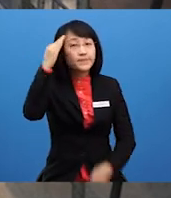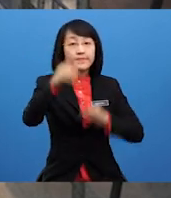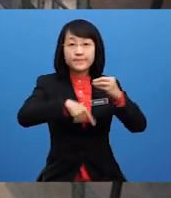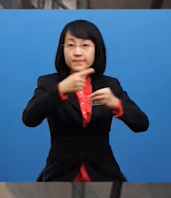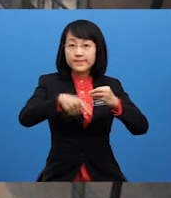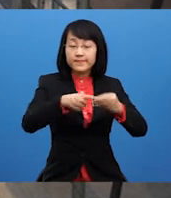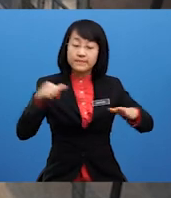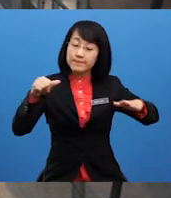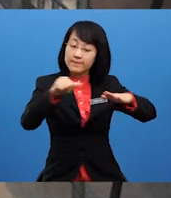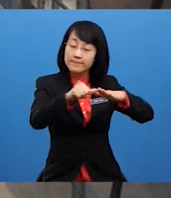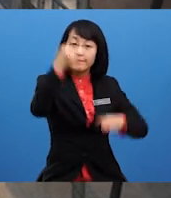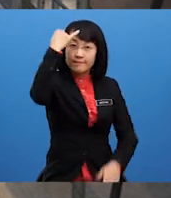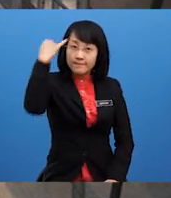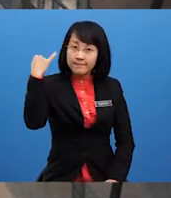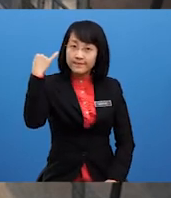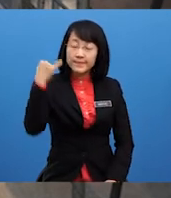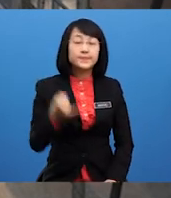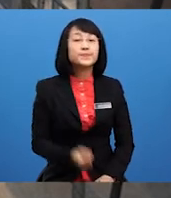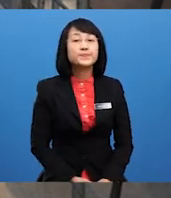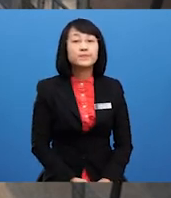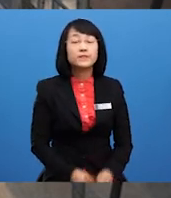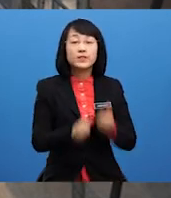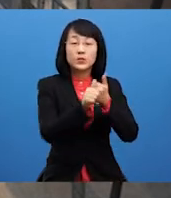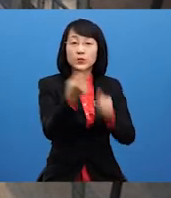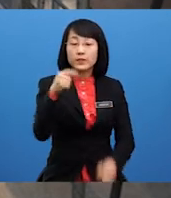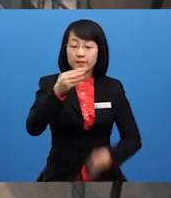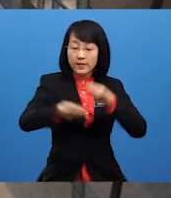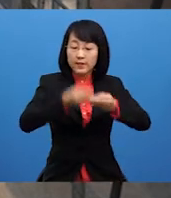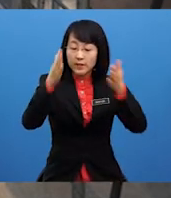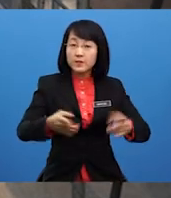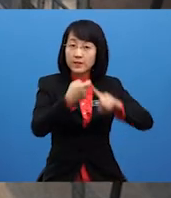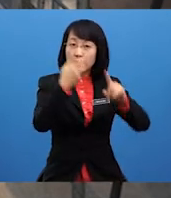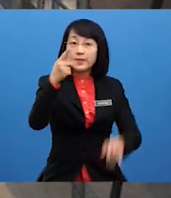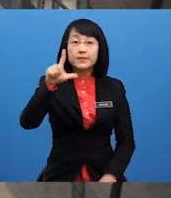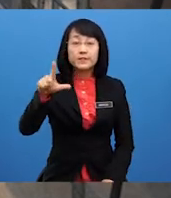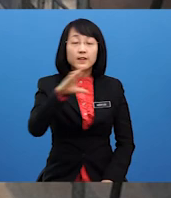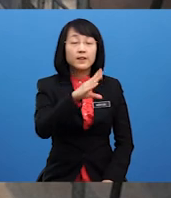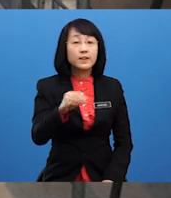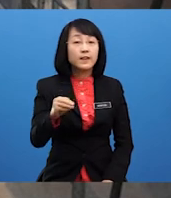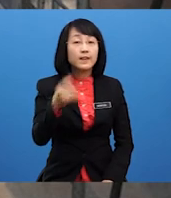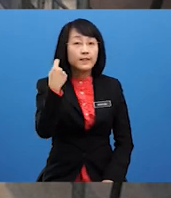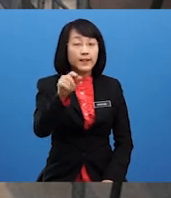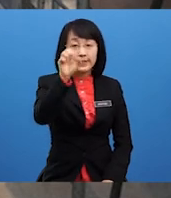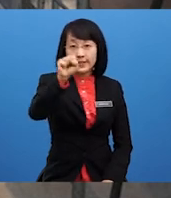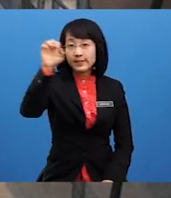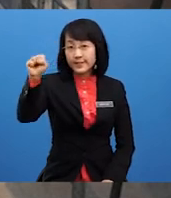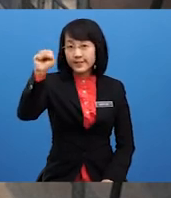tentang aspek ilmu berdasarkan teks Sodaga Besar dari Kuala Lumpur dan teks Sulalatus